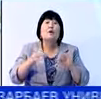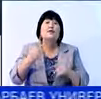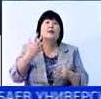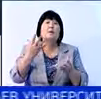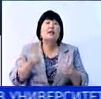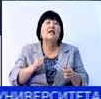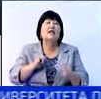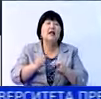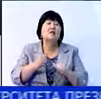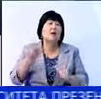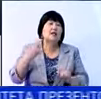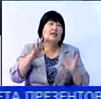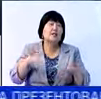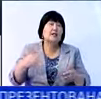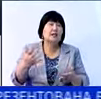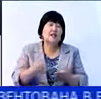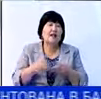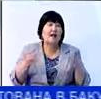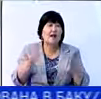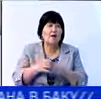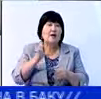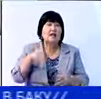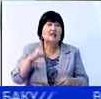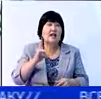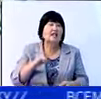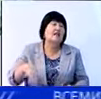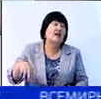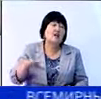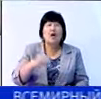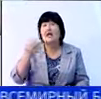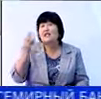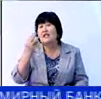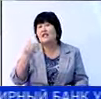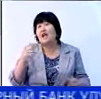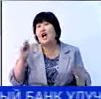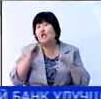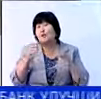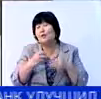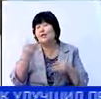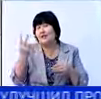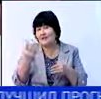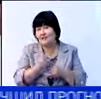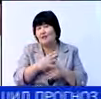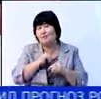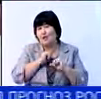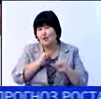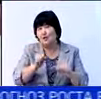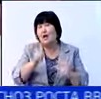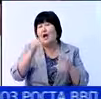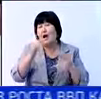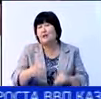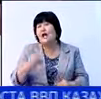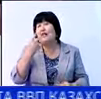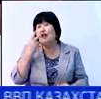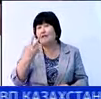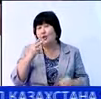компятидневной спартакиаде третье место завоевала команда Сырдарьинского района. Щелийская сборная, которая дважды была чемпионом, опустилась на